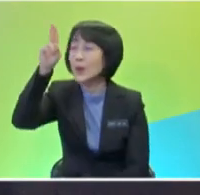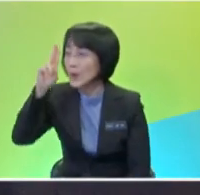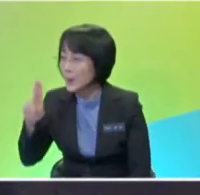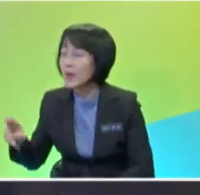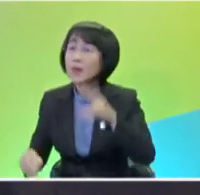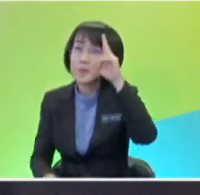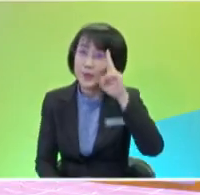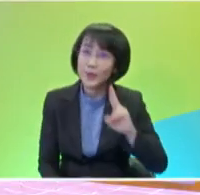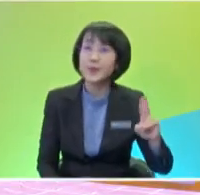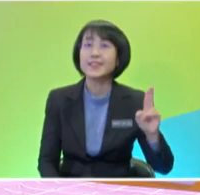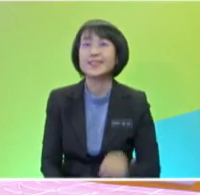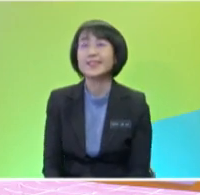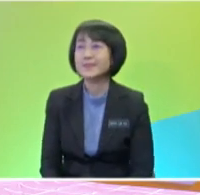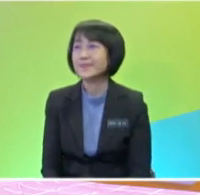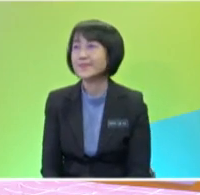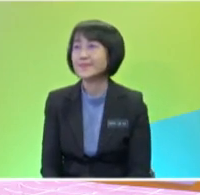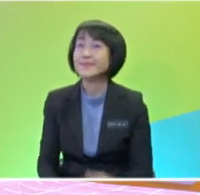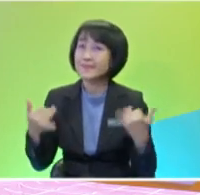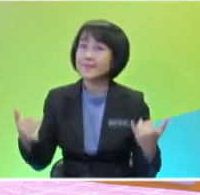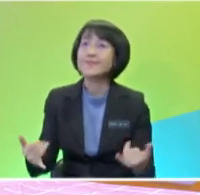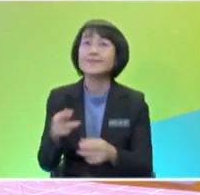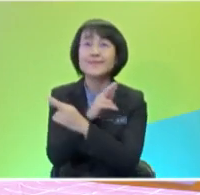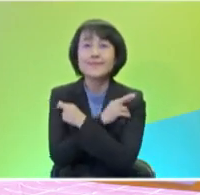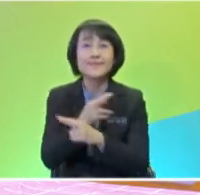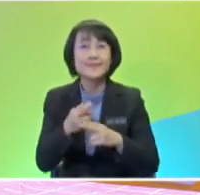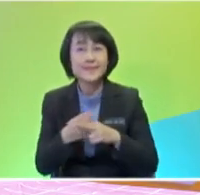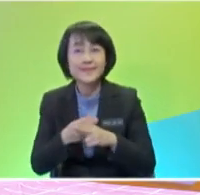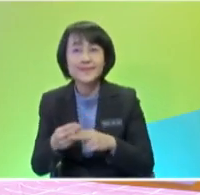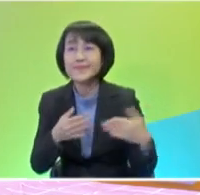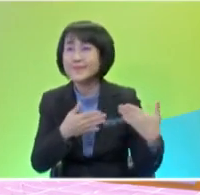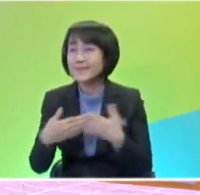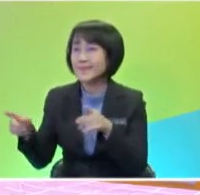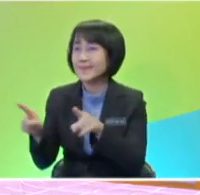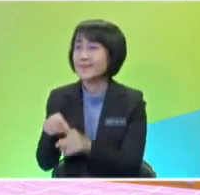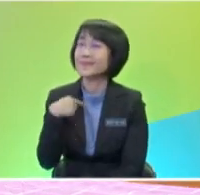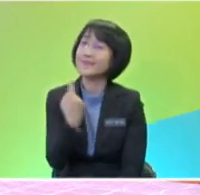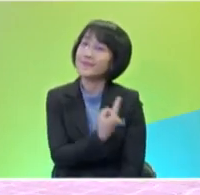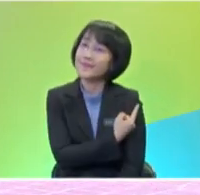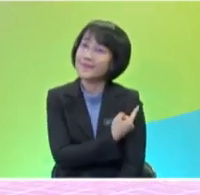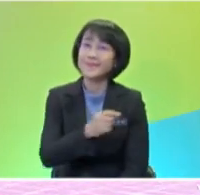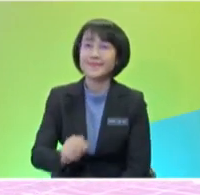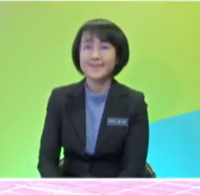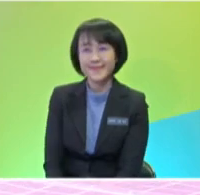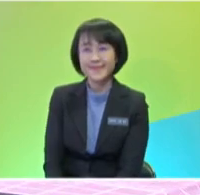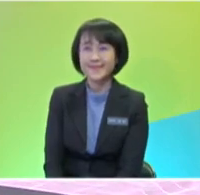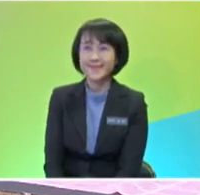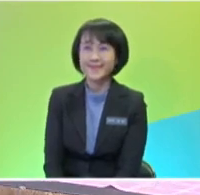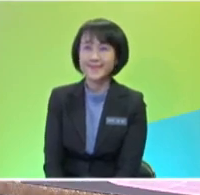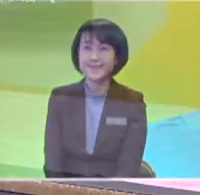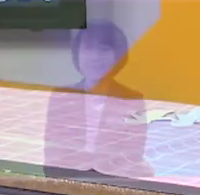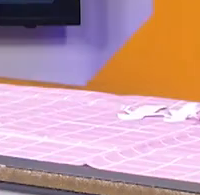ini jadi kita ingin berhenti berhak seketika terus kamu bersama kami tentunya dalam diri TVM sudah pasti